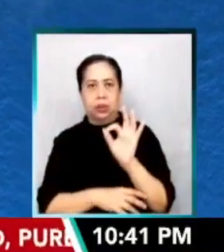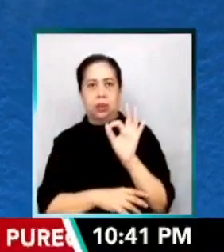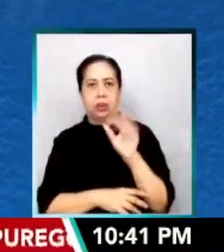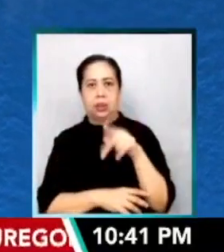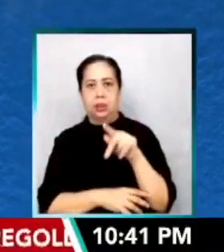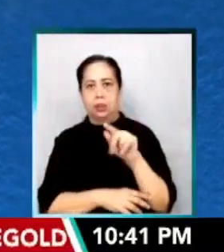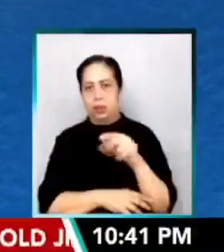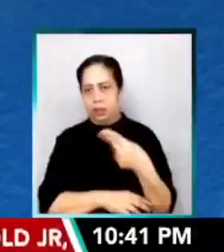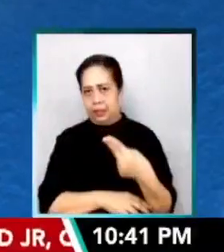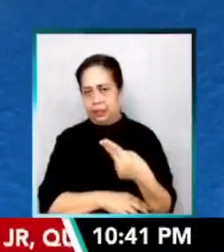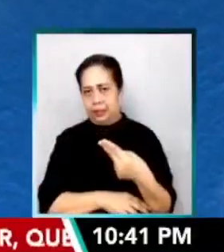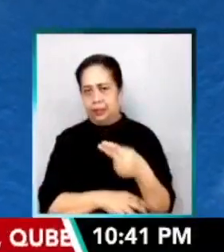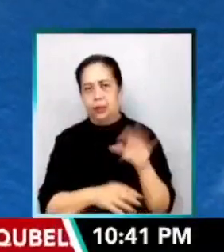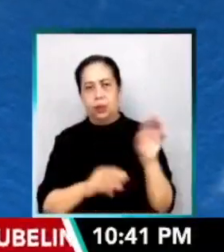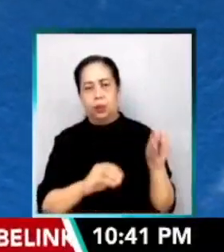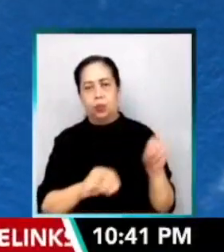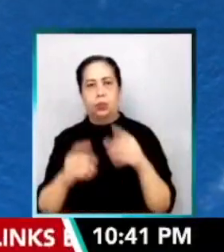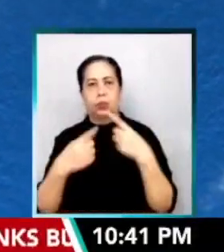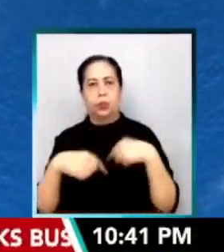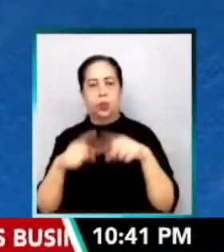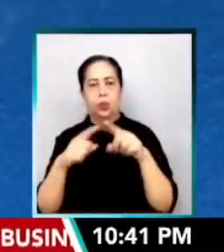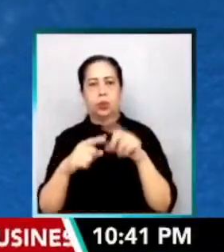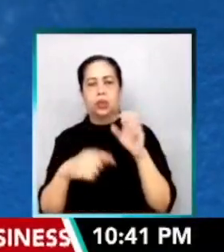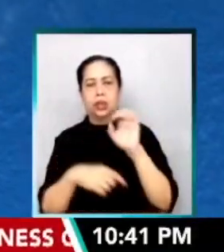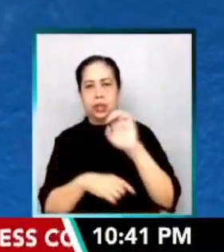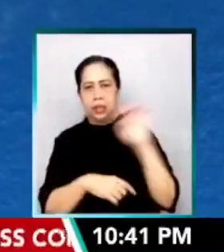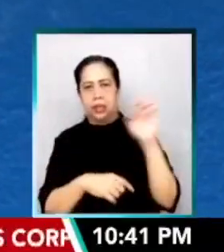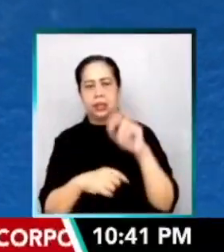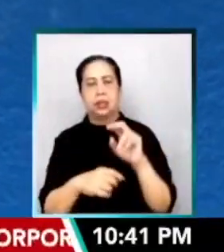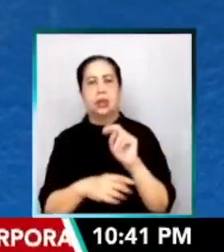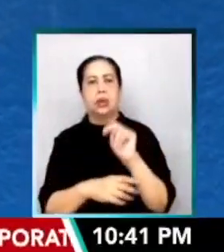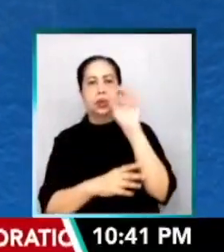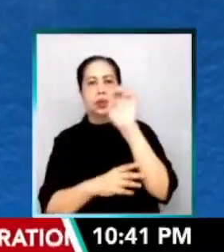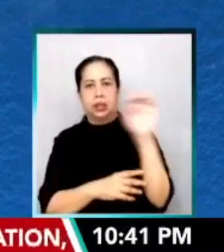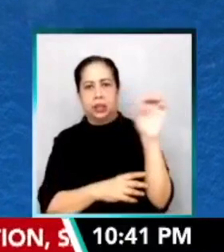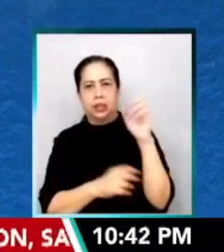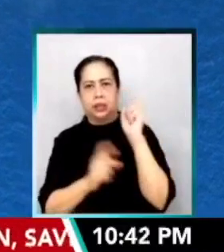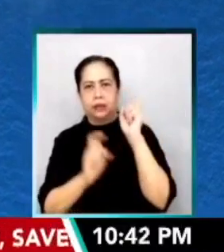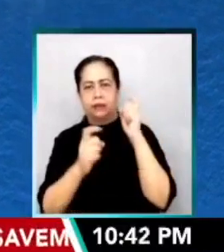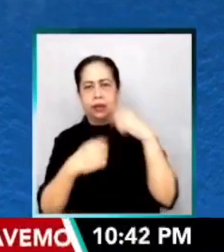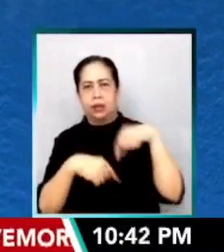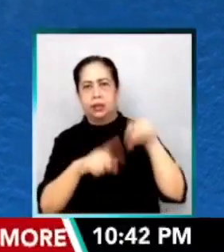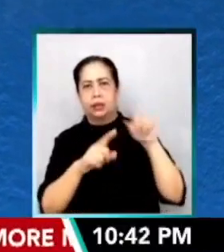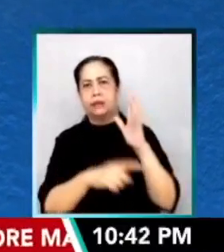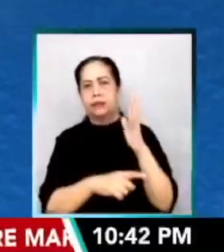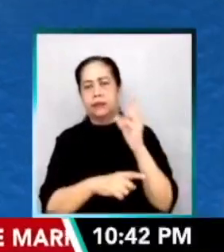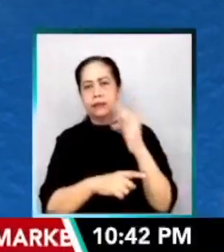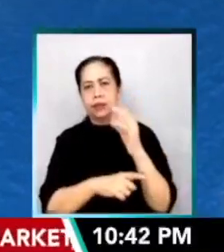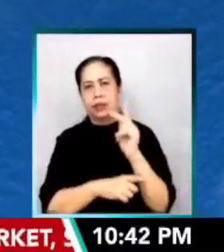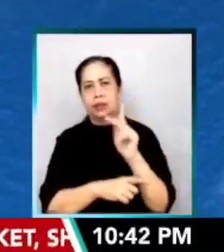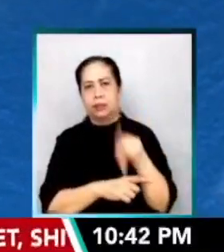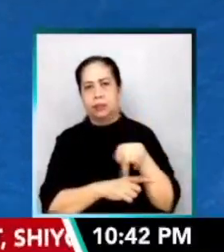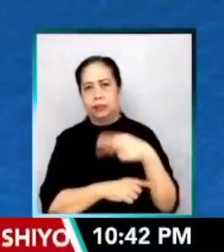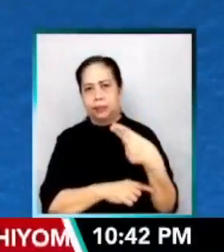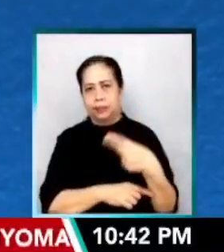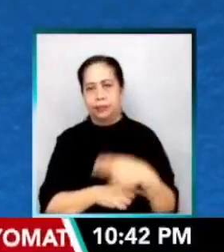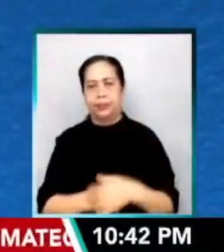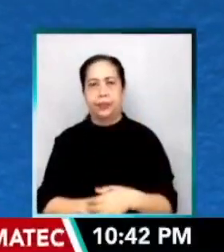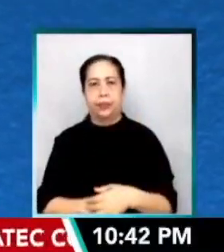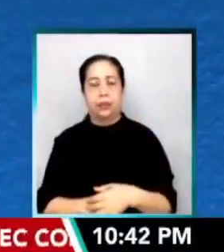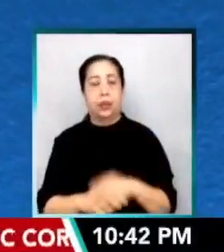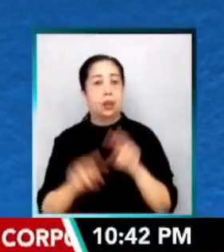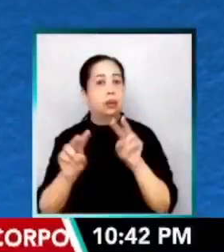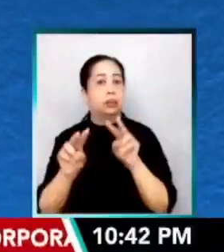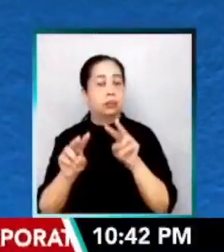hour. Kumikilos ito pa Silangan, Hilagang Silangan sa bilis na 15 kilometers per hour. Sa forecast track